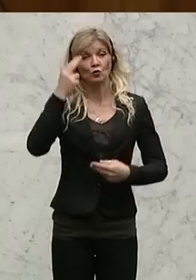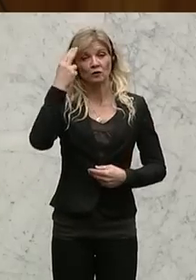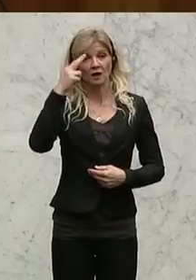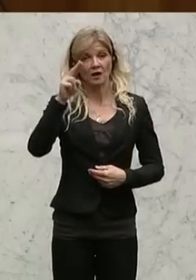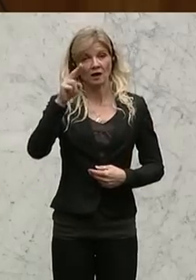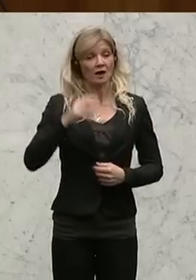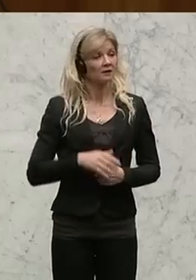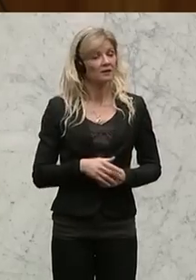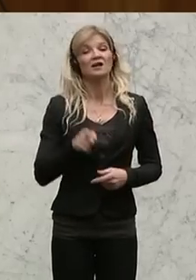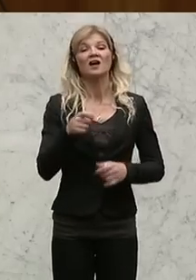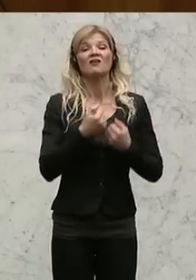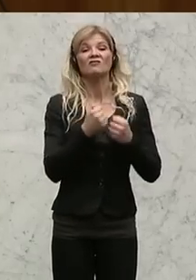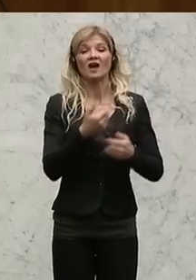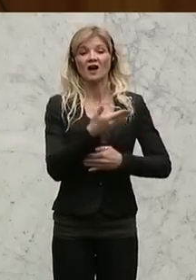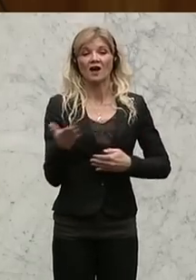entschieden zurückzuweisen.